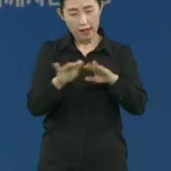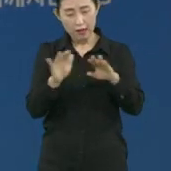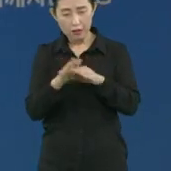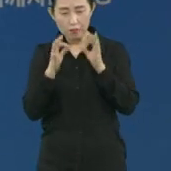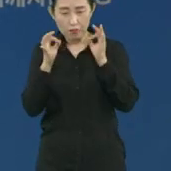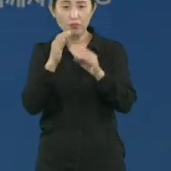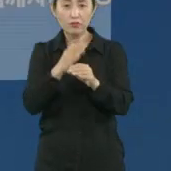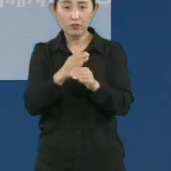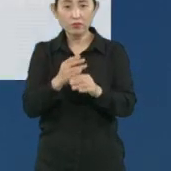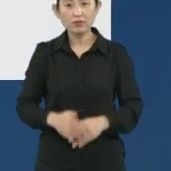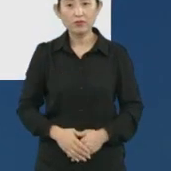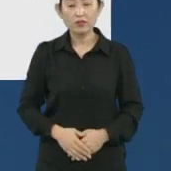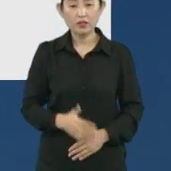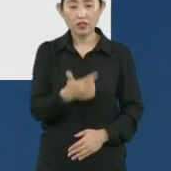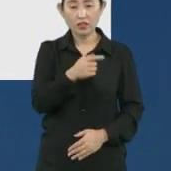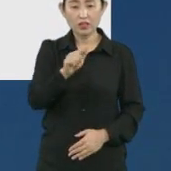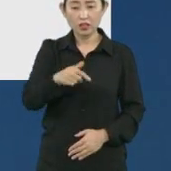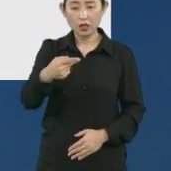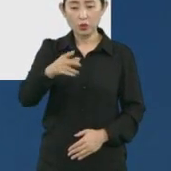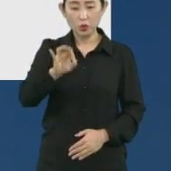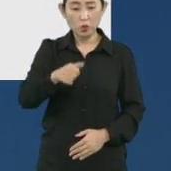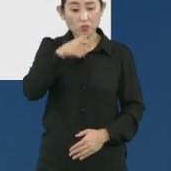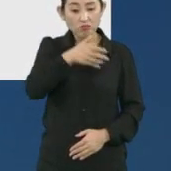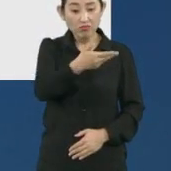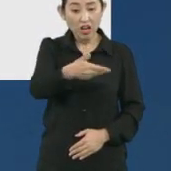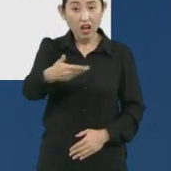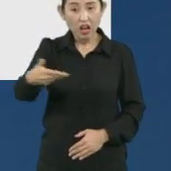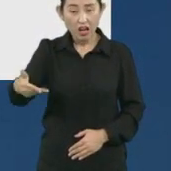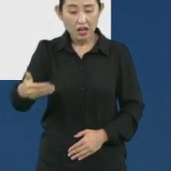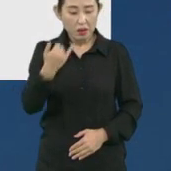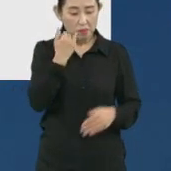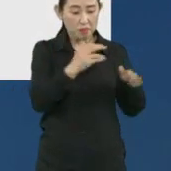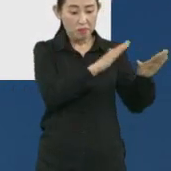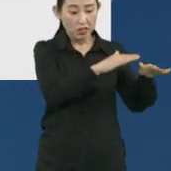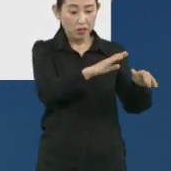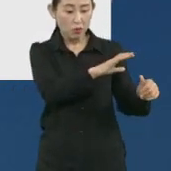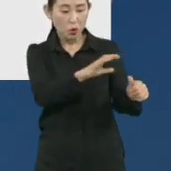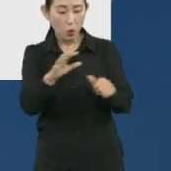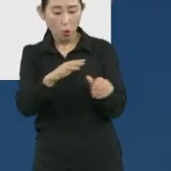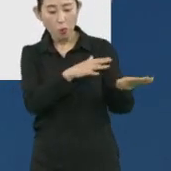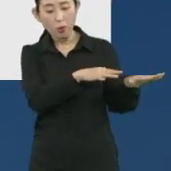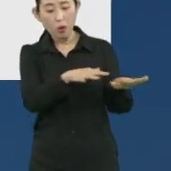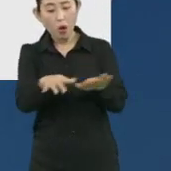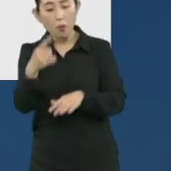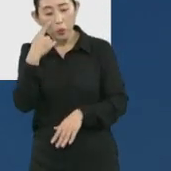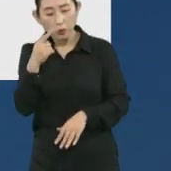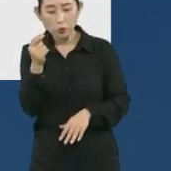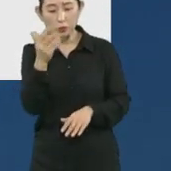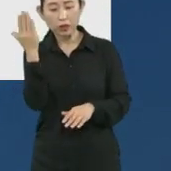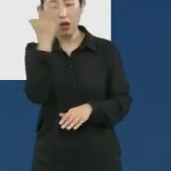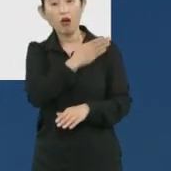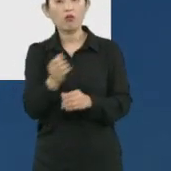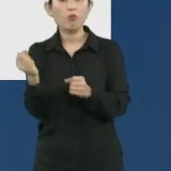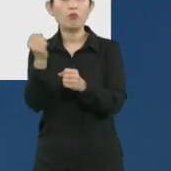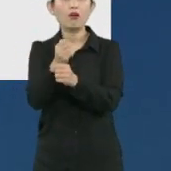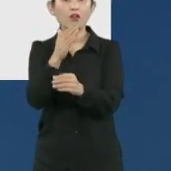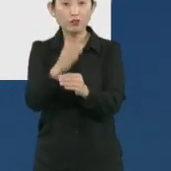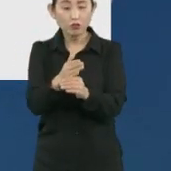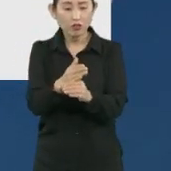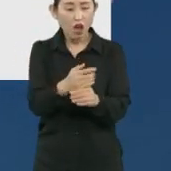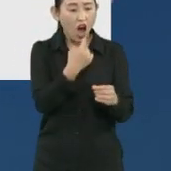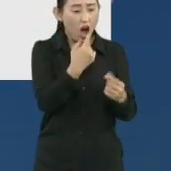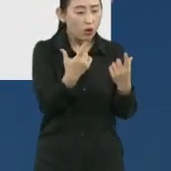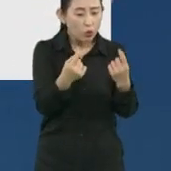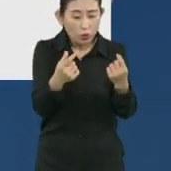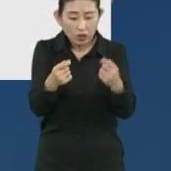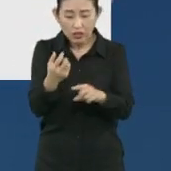낙동강이 지금 해수 유통을 통해서 아주 좋은 성과를 보여주고 있습니다. 우리 금강도 지금